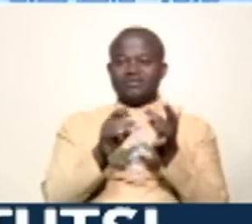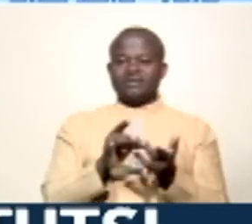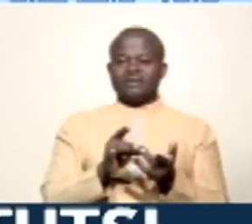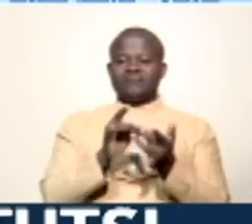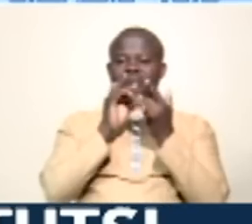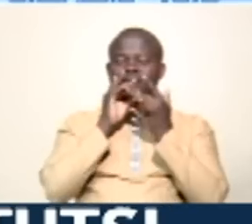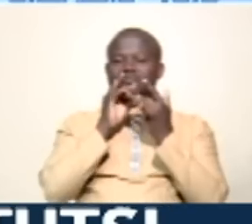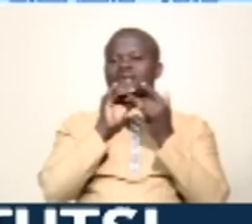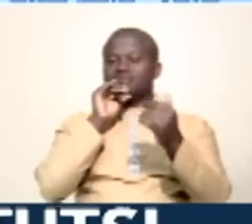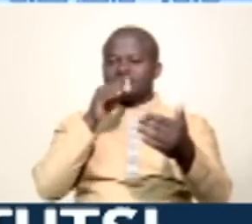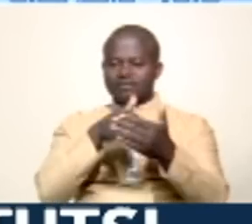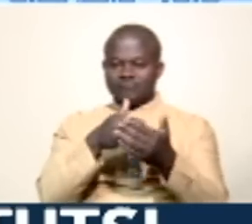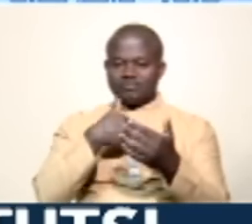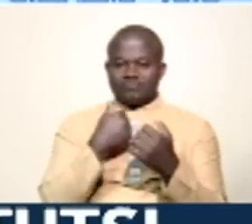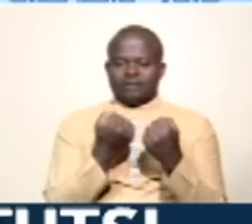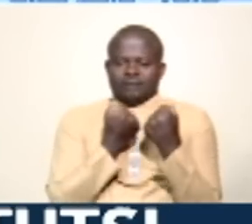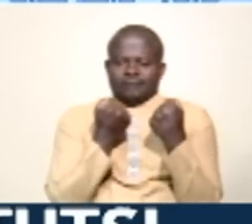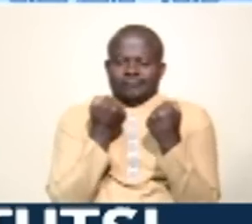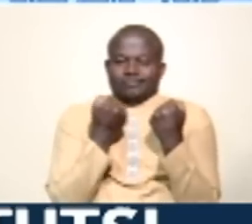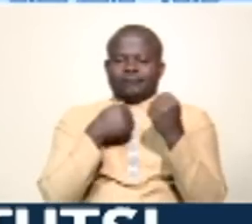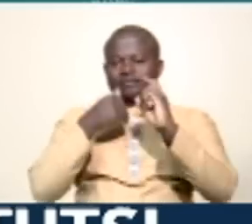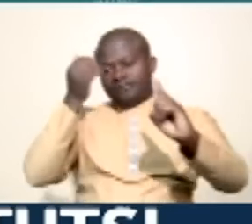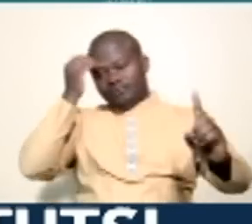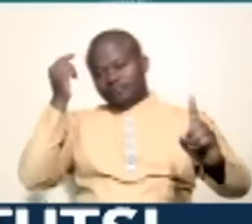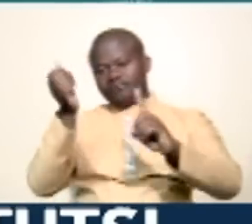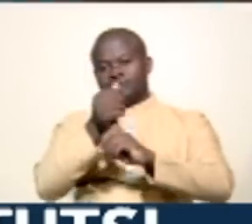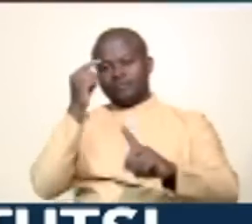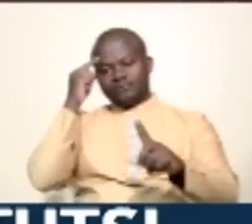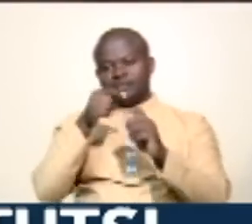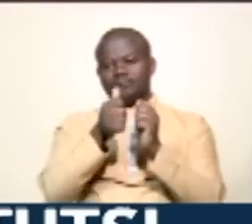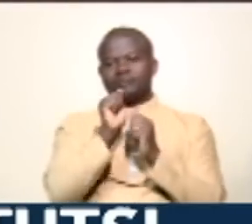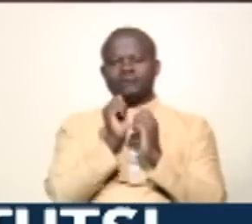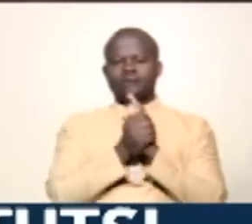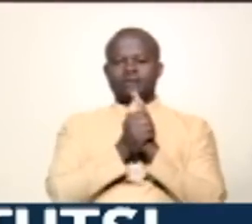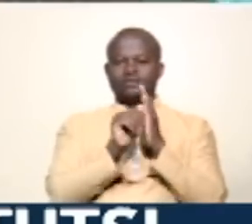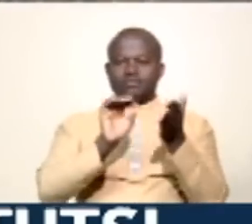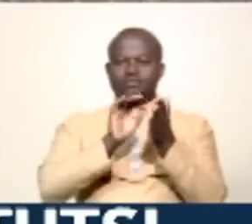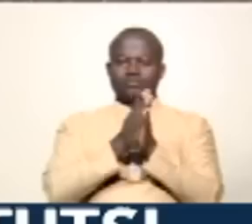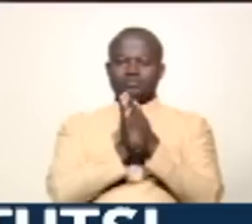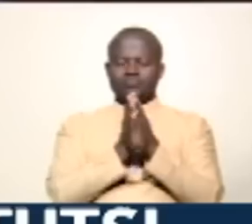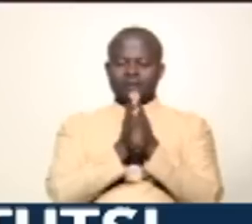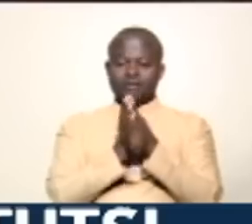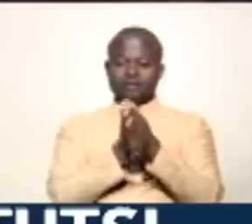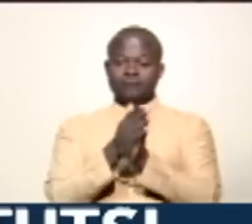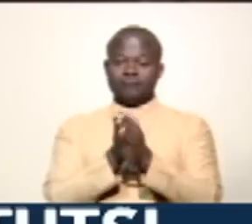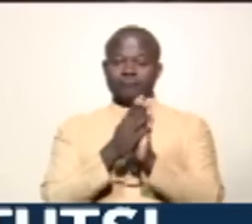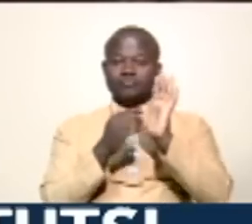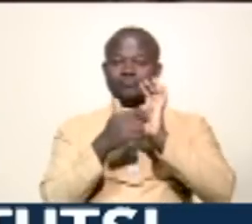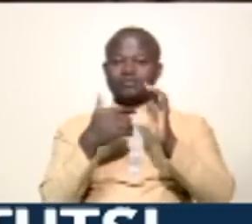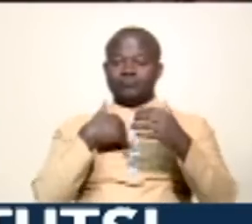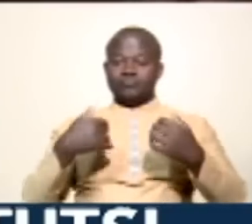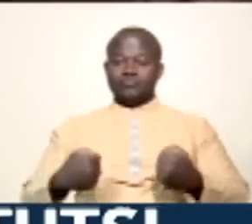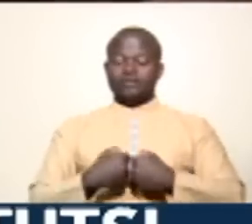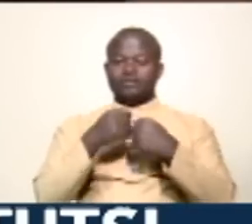bidasanzwe bitakubuza kugira ubudaheranwa kandi ukagera ku ntego zawe. Impuguke ku kwandika amateka zigaragaza ko abagizweho ingaruka n'ibihe